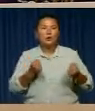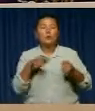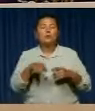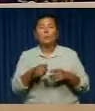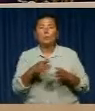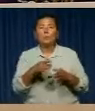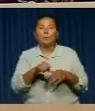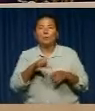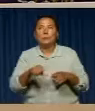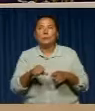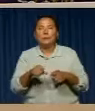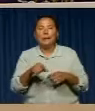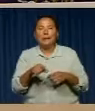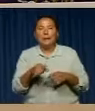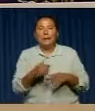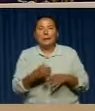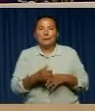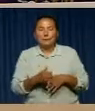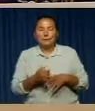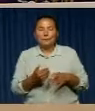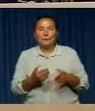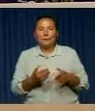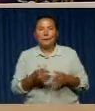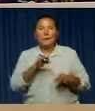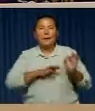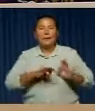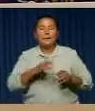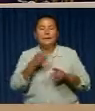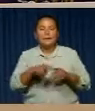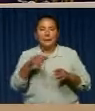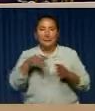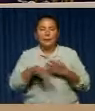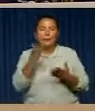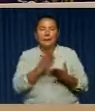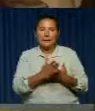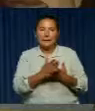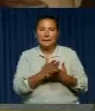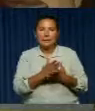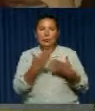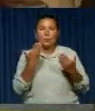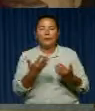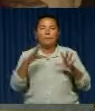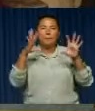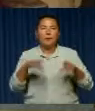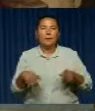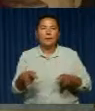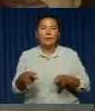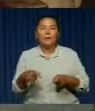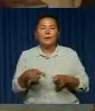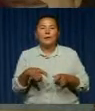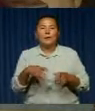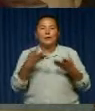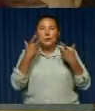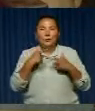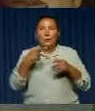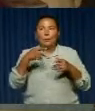жатыр? Кері әсерлі жаңағы пайдасыз зиянды нәрселер бөледі. Олардың барлығы баратта жеміс-жидектің бойында